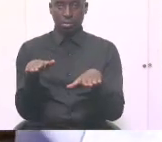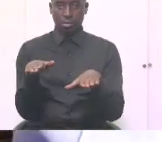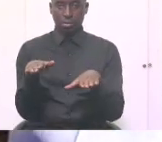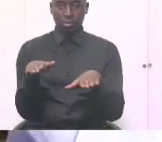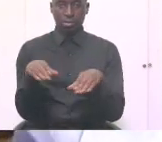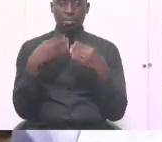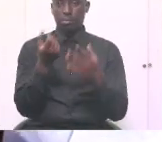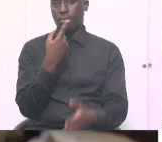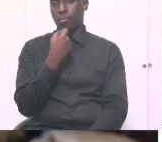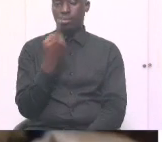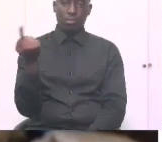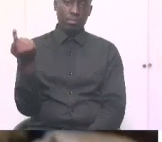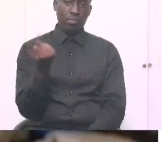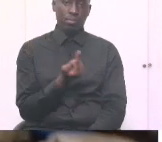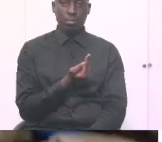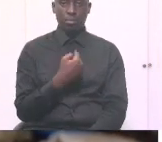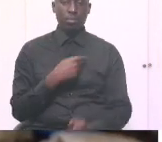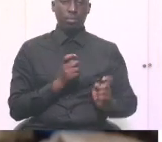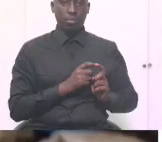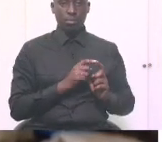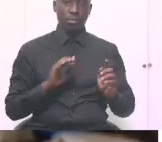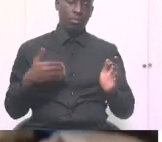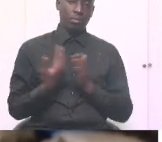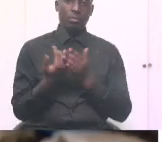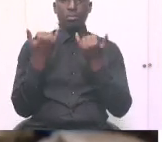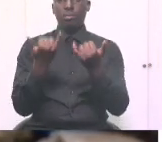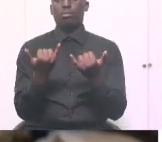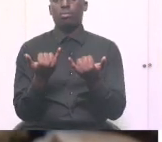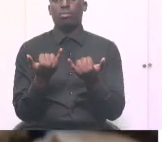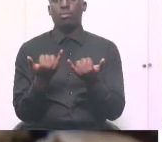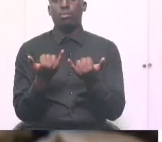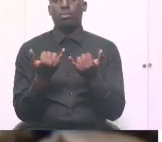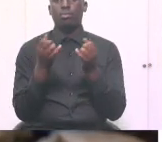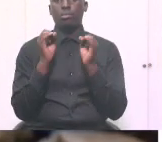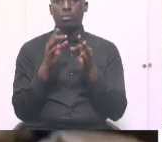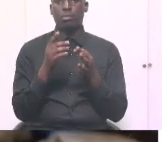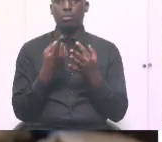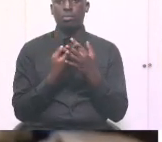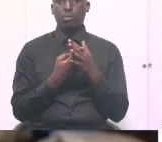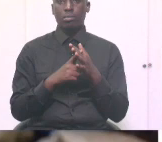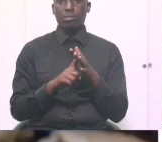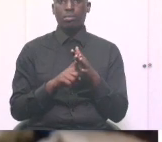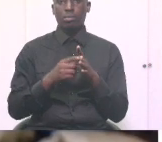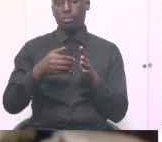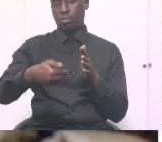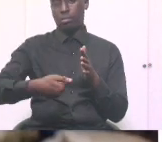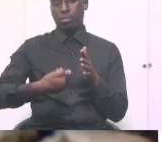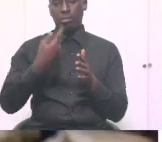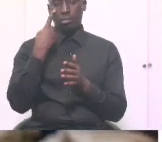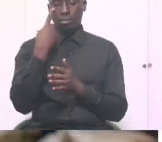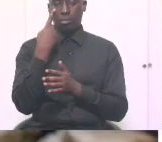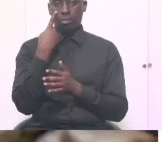bamaze kumuvura bamuhana imiti ndayizamukana. Yarambabaje kugezana n'izi isaha iyo gatangiye kwikoramo mu butoki usanga